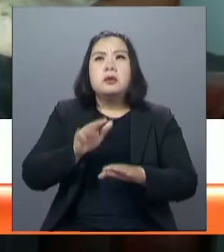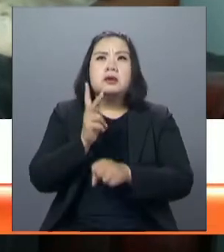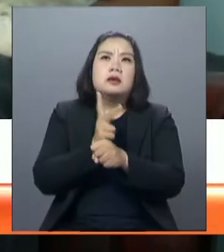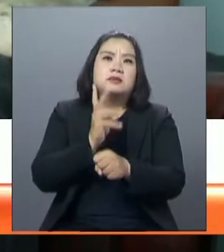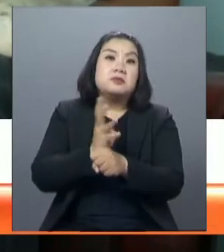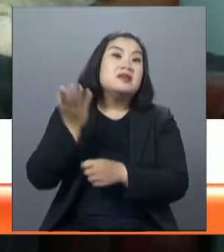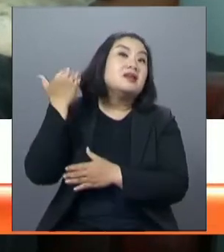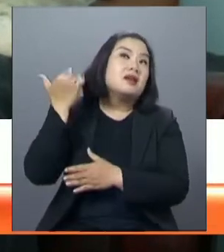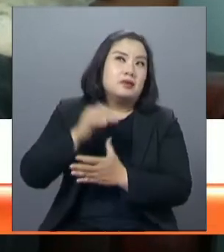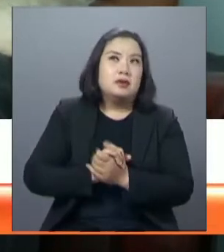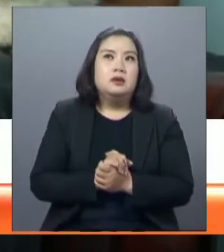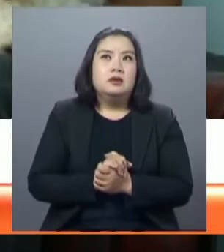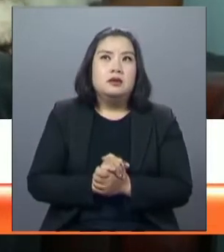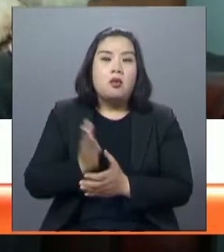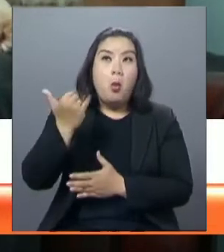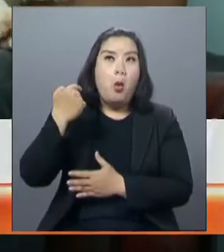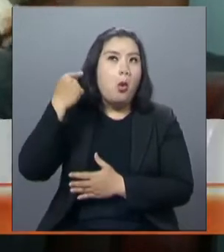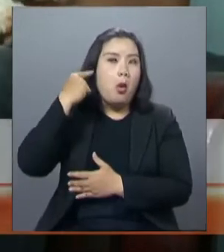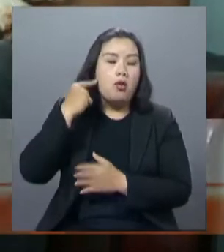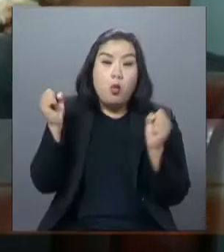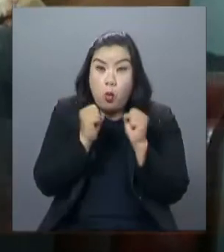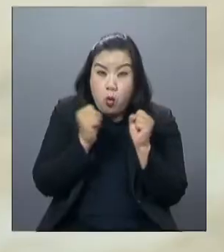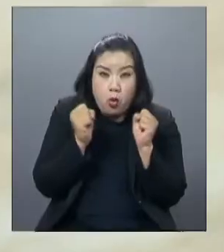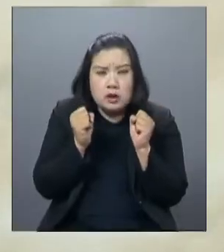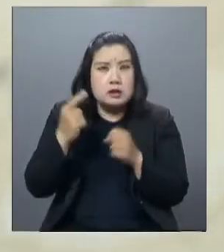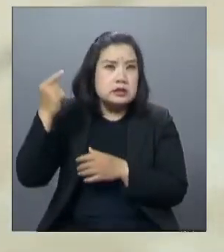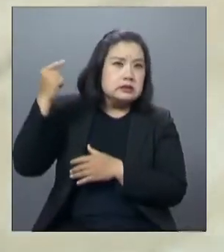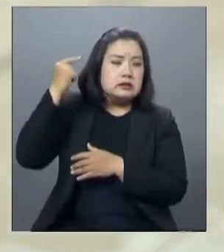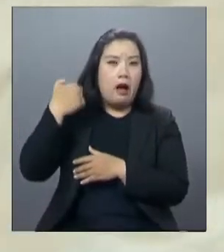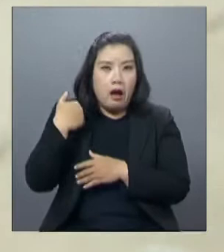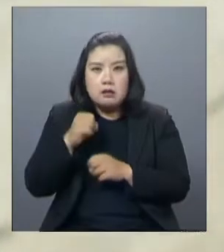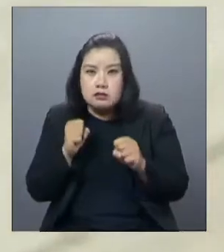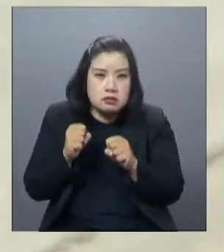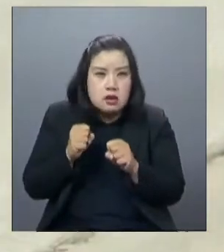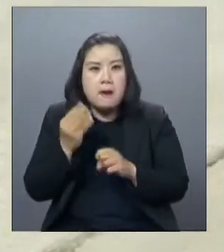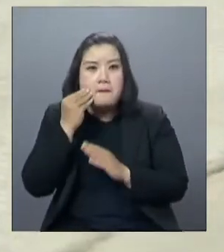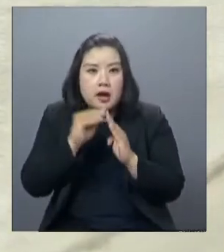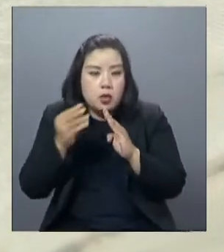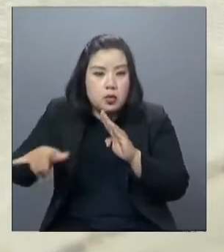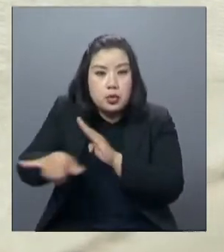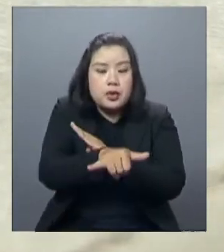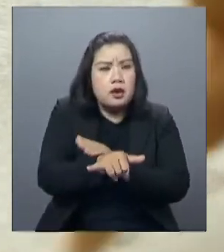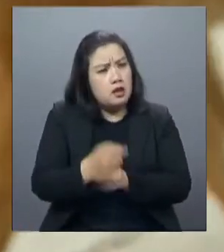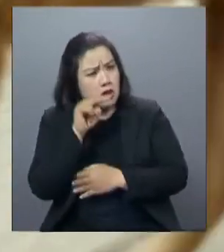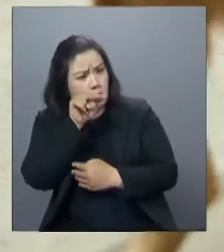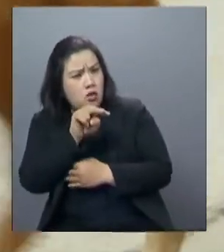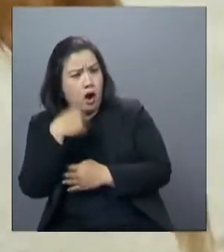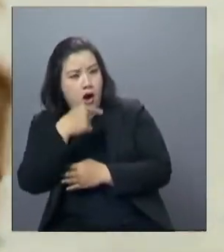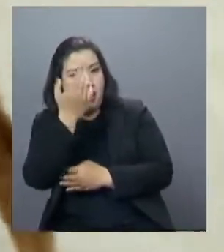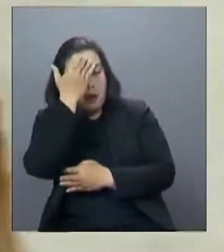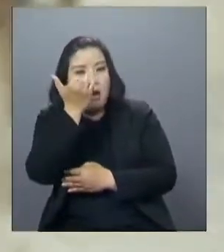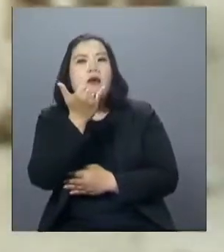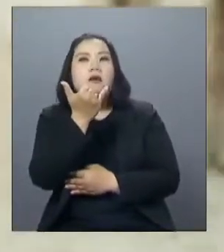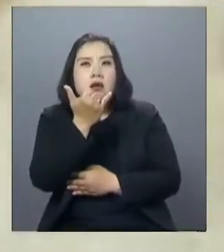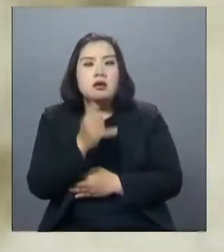สียงฟ้าผ่าฟ้าร้องอะไรนี่แหละแล้วก็วิ่งหนีเข้ามาในบ้านเราก็ดูว่าลูกหมาใครก็ไปประกาศตามห